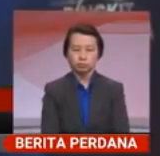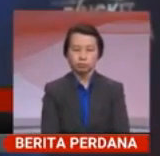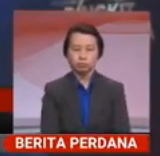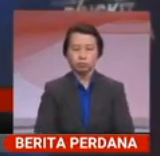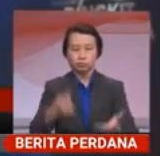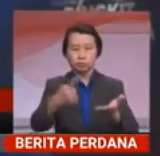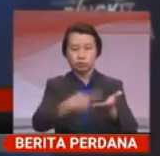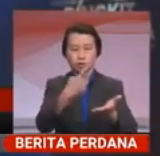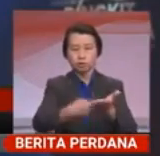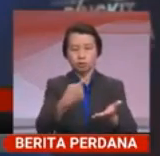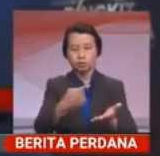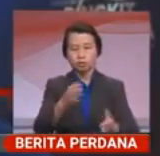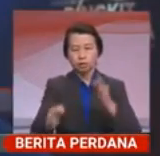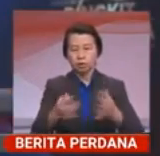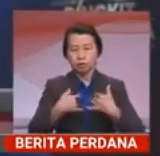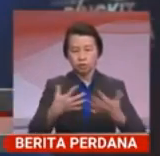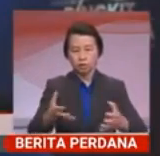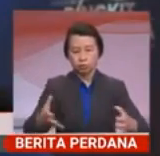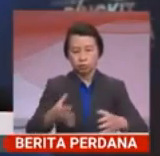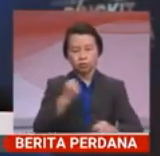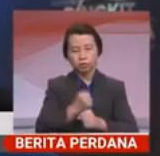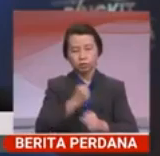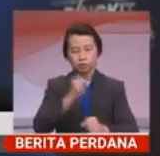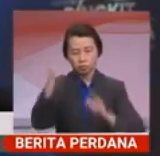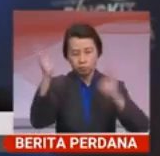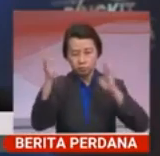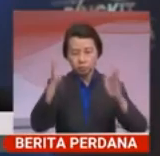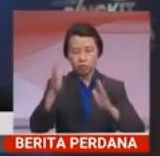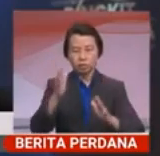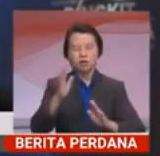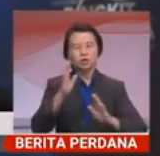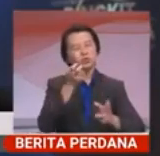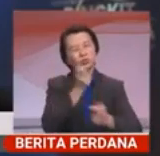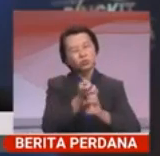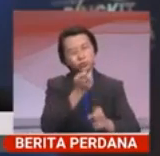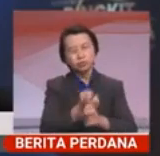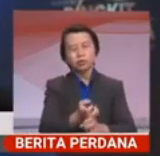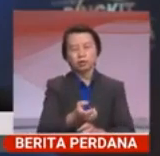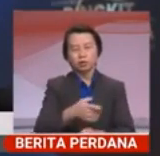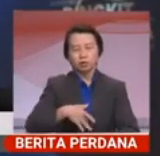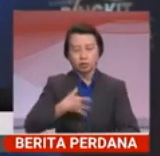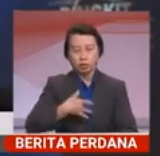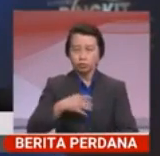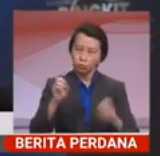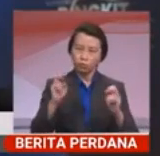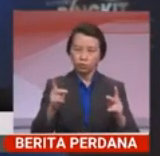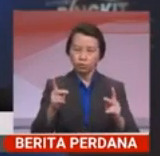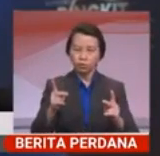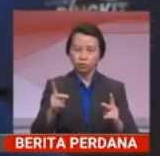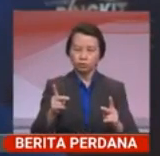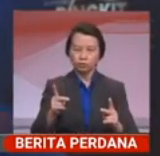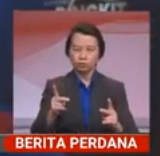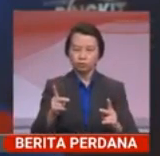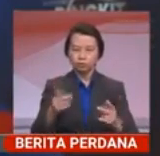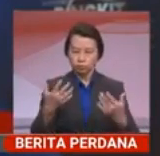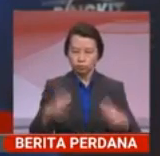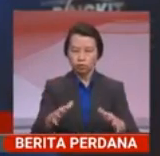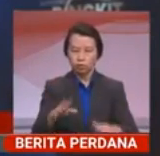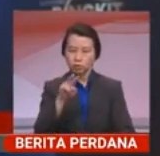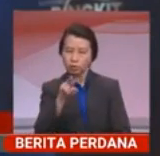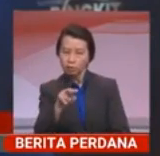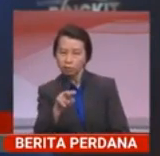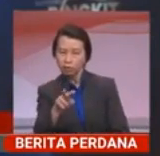Kadang-kadang ni kalau nak buat kerja bidang muzik dekat Malaysia tu agak susah kadang-kadang. Rasa macam okey, macam kita dah